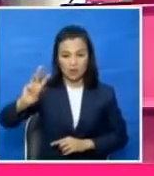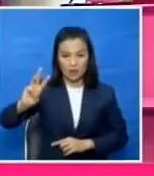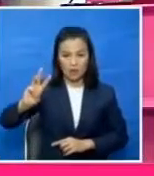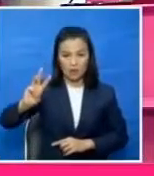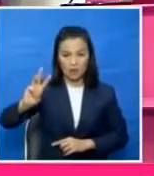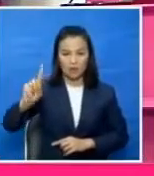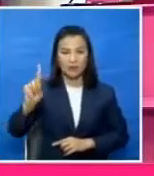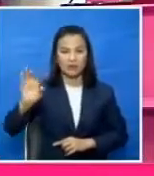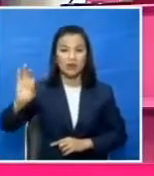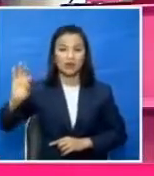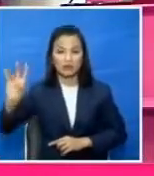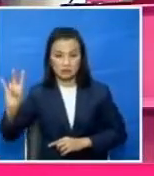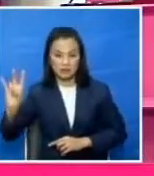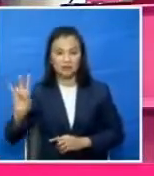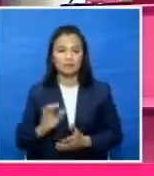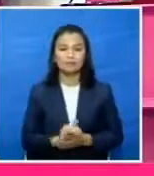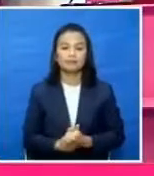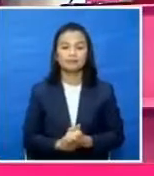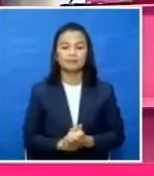3169197